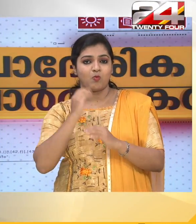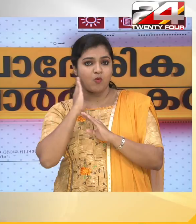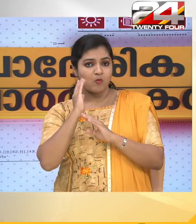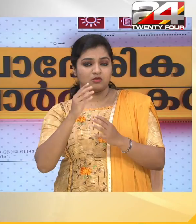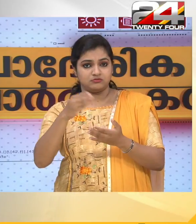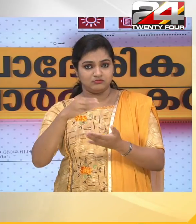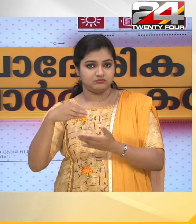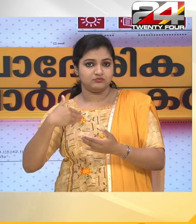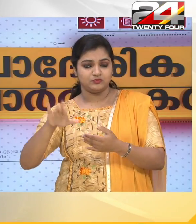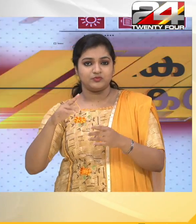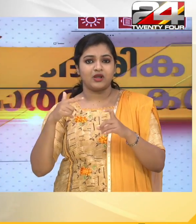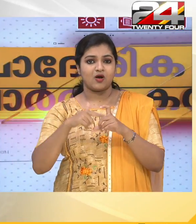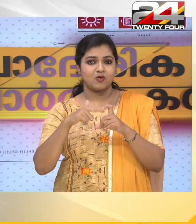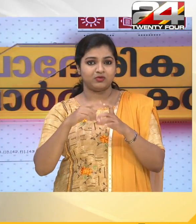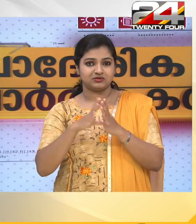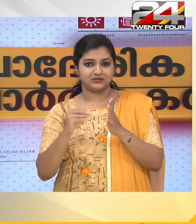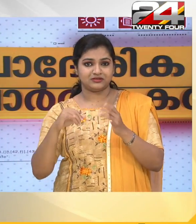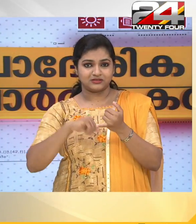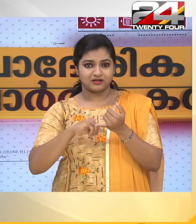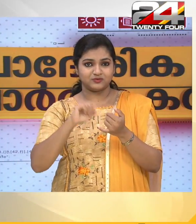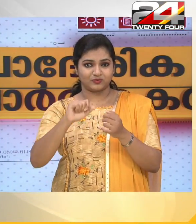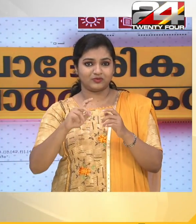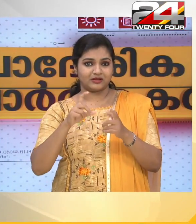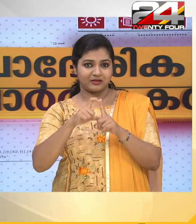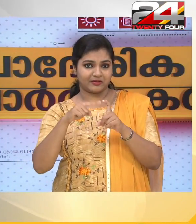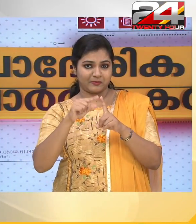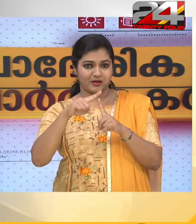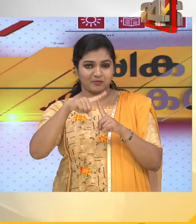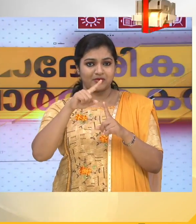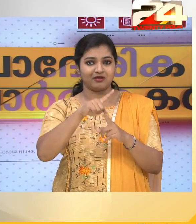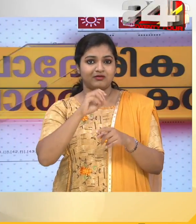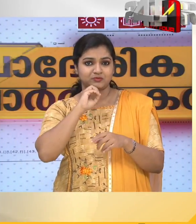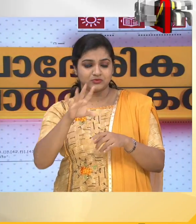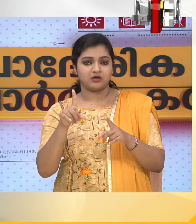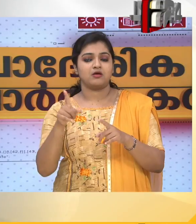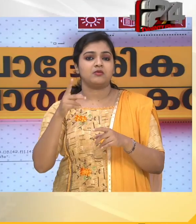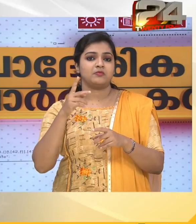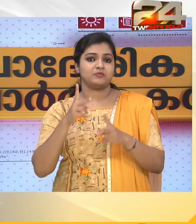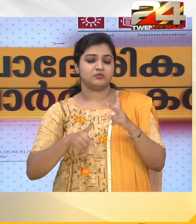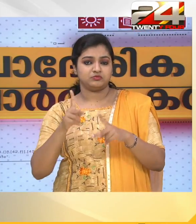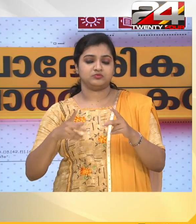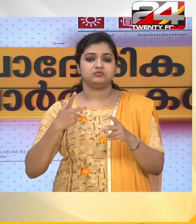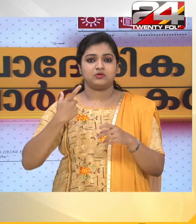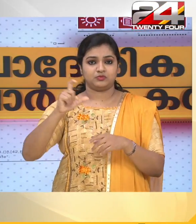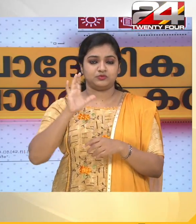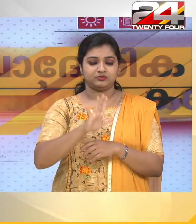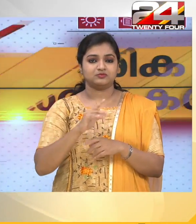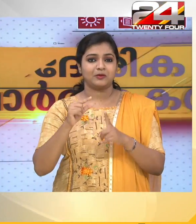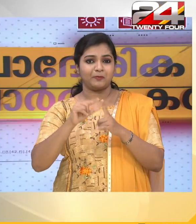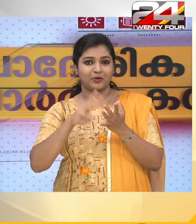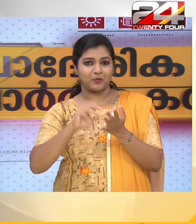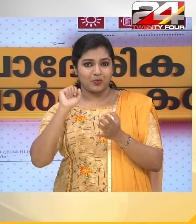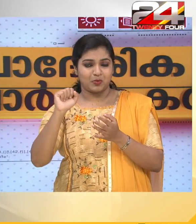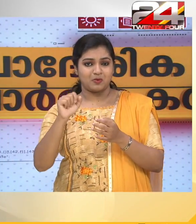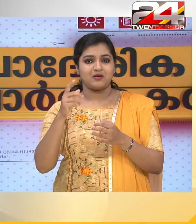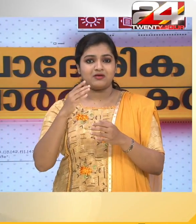മുഖേന ശേഖരിക്കാനുള്ള ഇക്കണോമിക്സ് ആൻഡ് സ്റ്റാറ്റിസ്റ്റിക്സ് വകുപ്പിന്റെ നിർദ്ദേശത്തിനെതിരെ ജീവനക്കാരുടെ പ്രതിഷേധം. പ്രധാനമന്ത്രി ഫസൽ ഭീമാ യോജനയ്ക്കായുള്ള